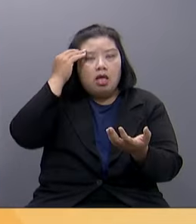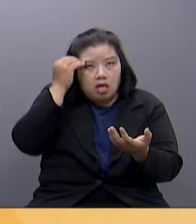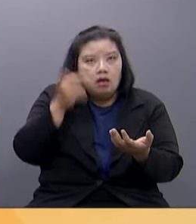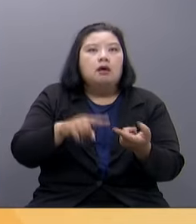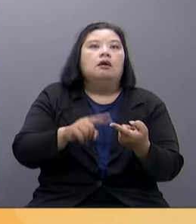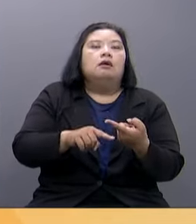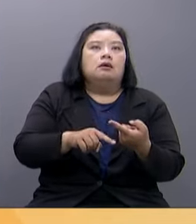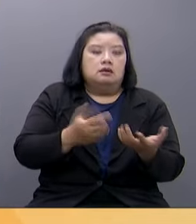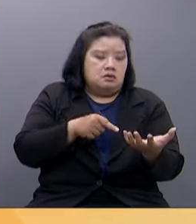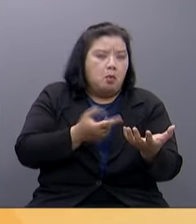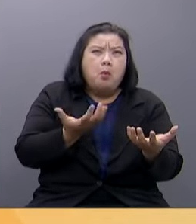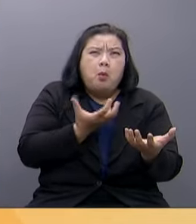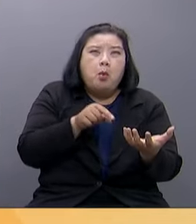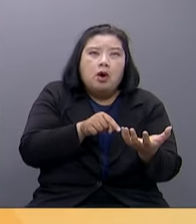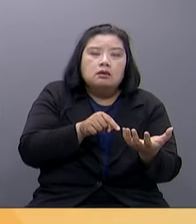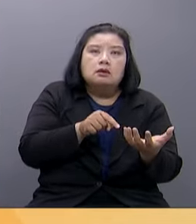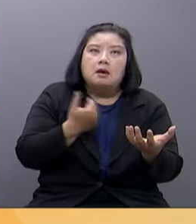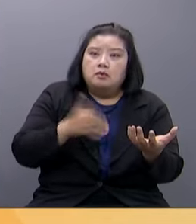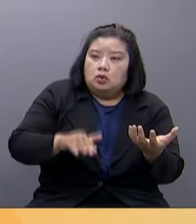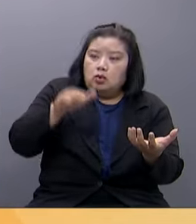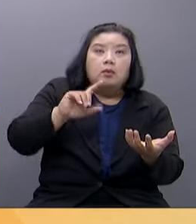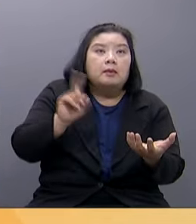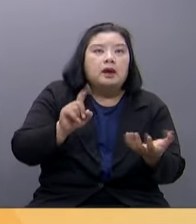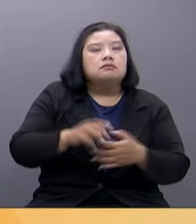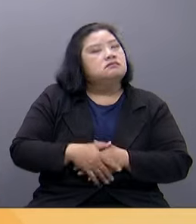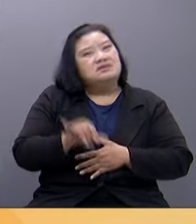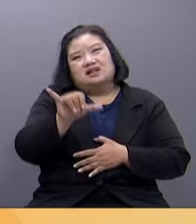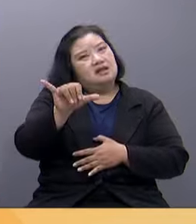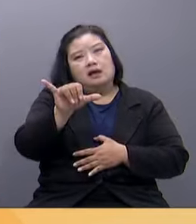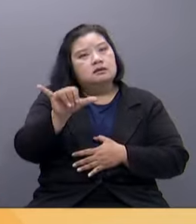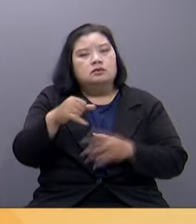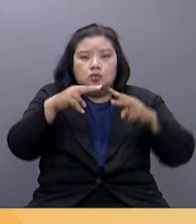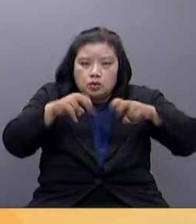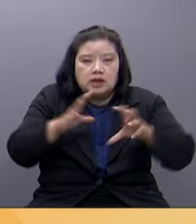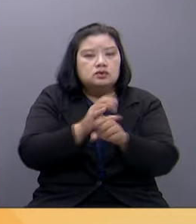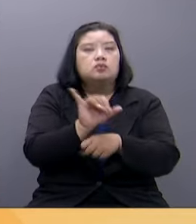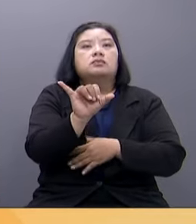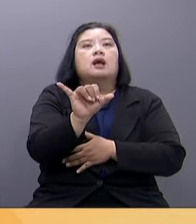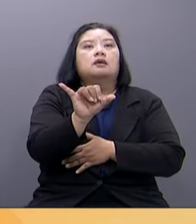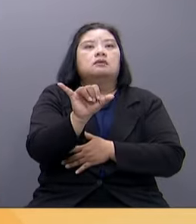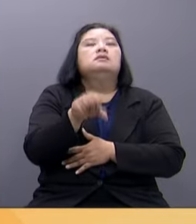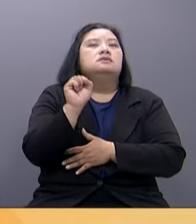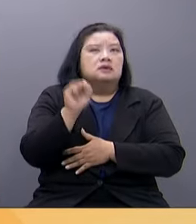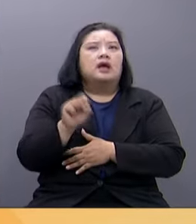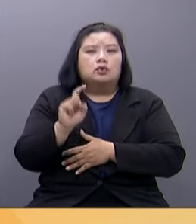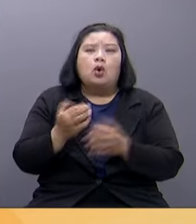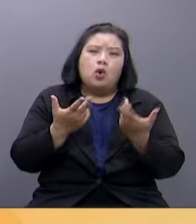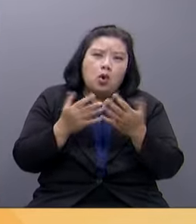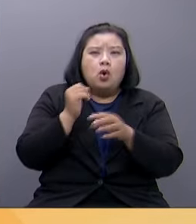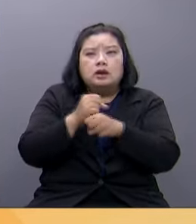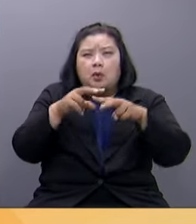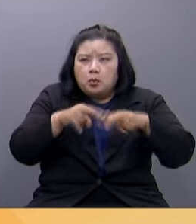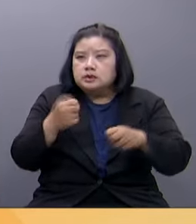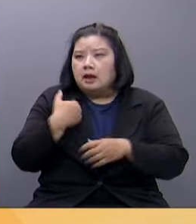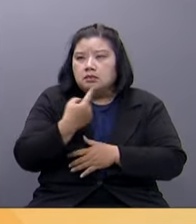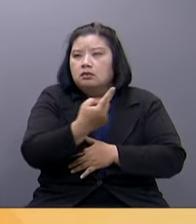สลป says this of่มีชัดเจนwillยัไมี้ชเจนอจจะต้องลองงวจัยที่มากข้นก